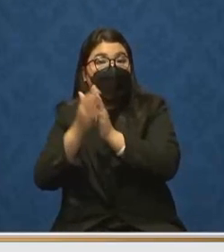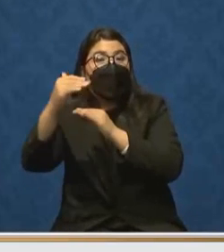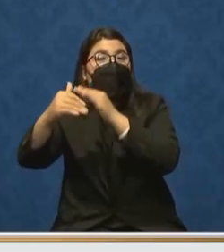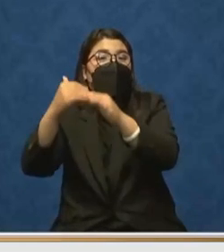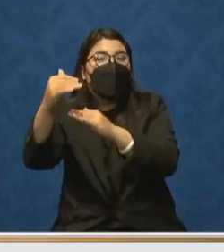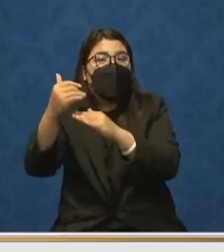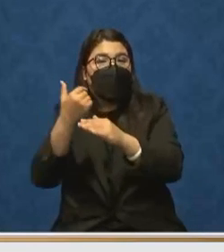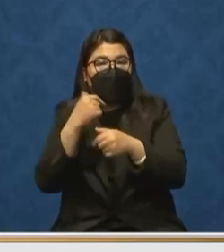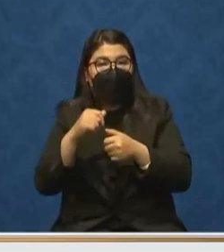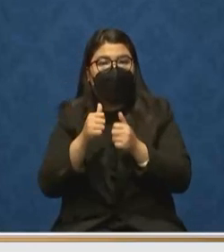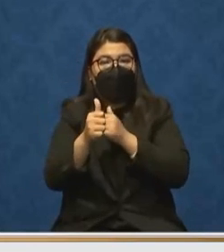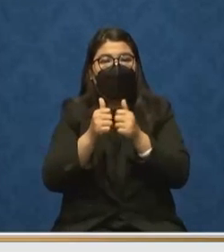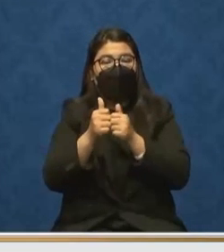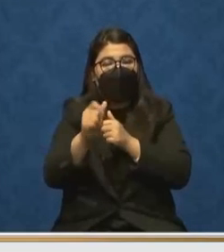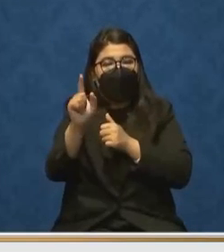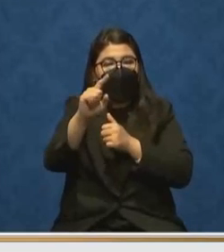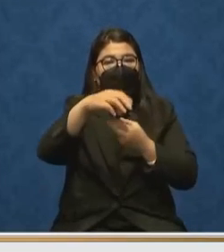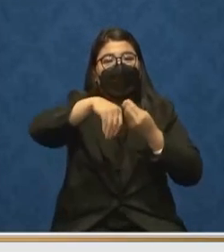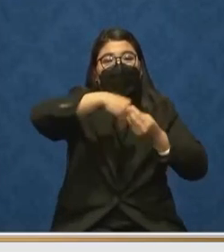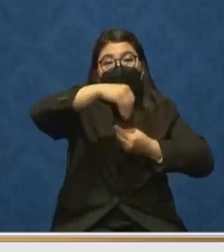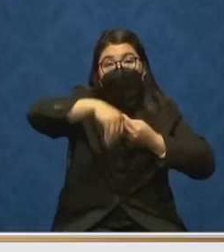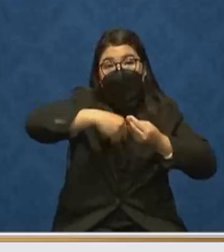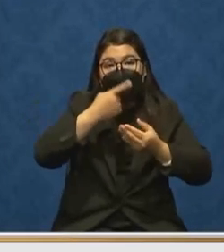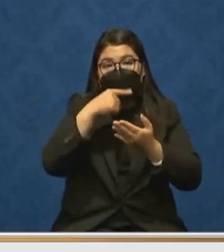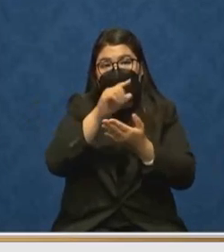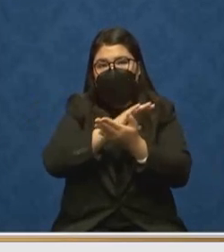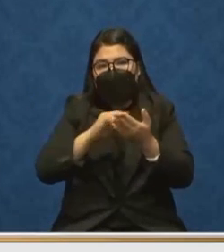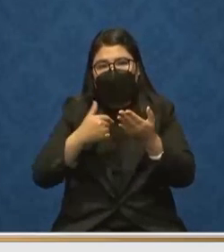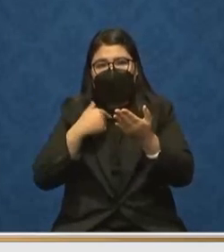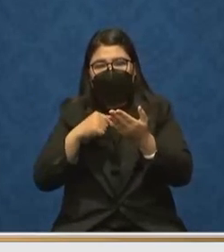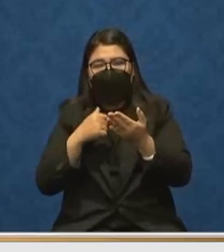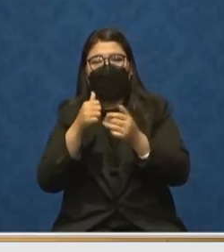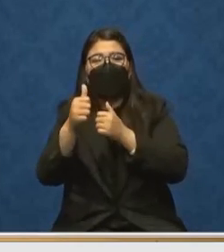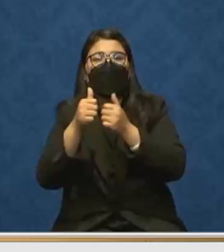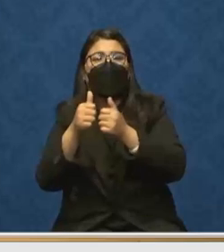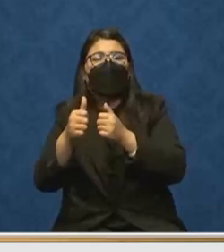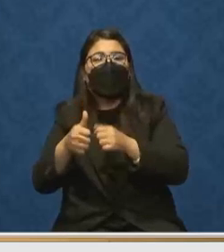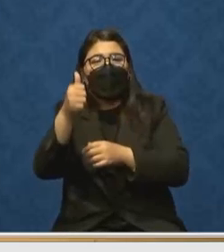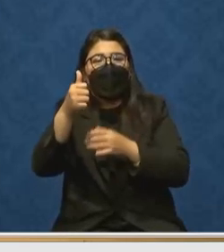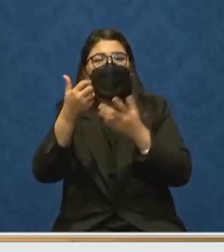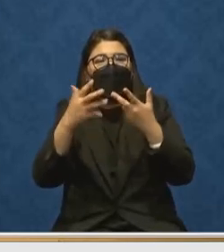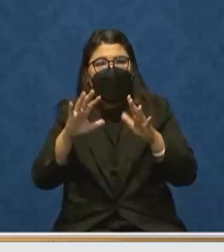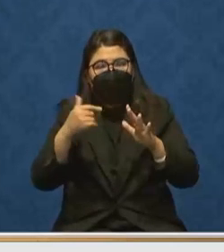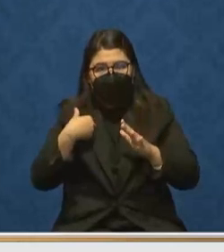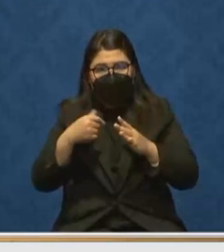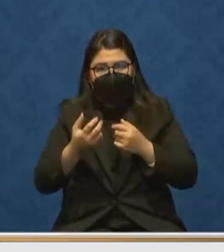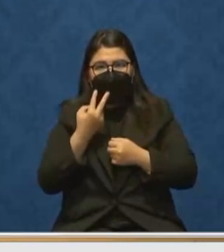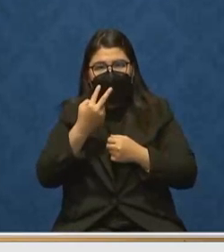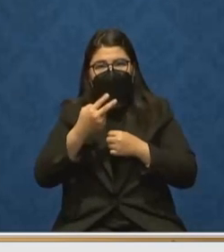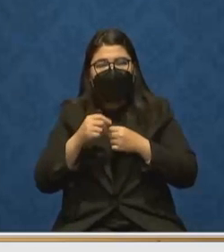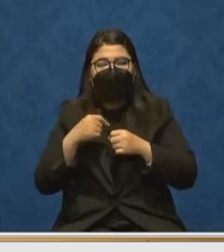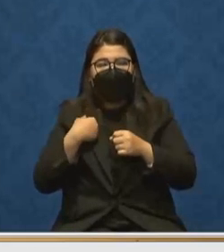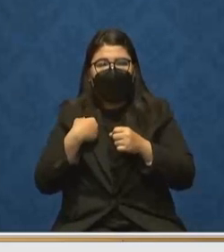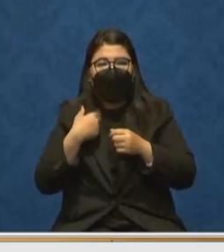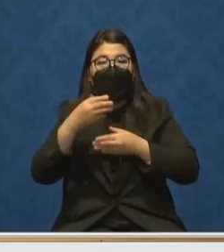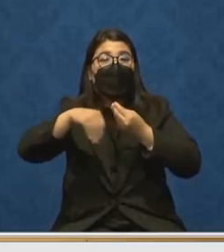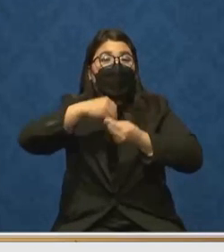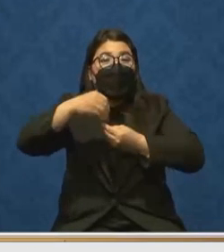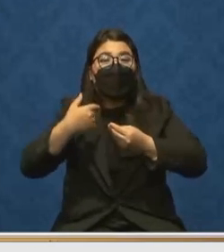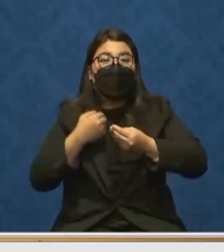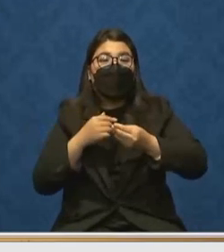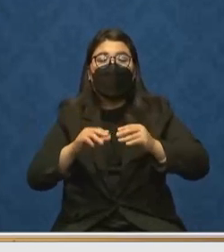ขันของประเทศด้านเศรษฐกิจสร้างคุณค่าและเศรษฐกิจสร้างสรรค์เพิ่มความมั่นคงของเศรษฐกิจฐานรากเพื่อให้พึ่งพาตัวเองได้อย่